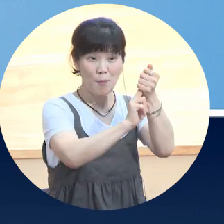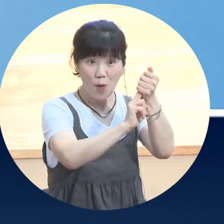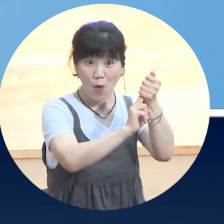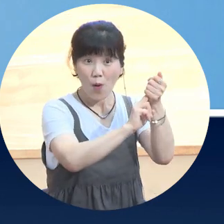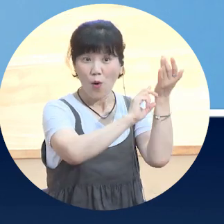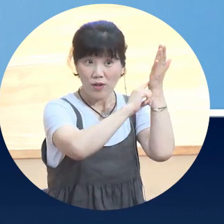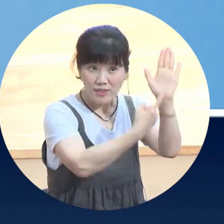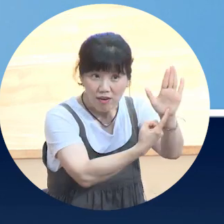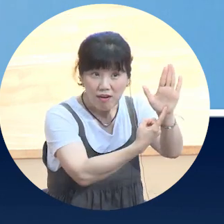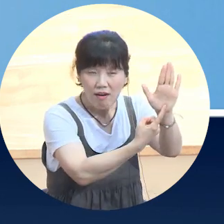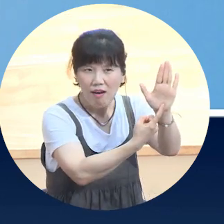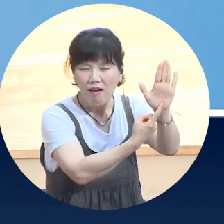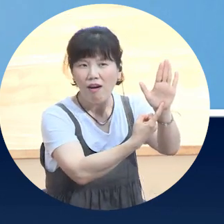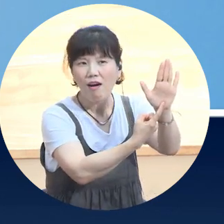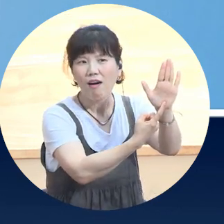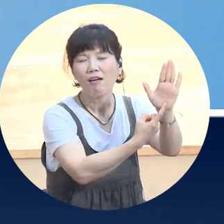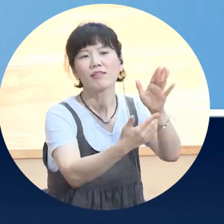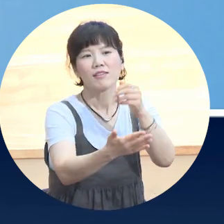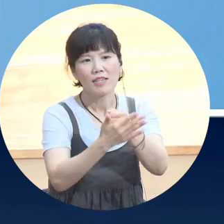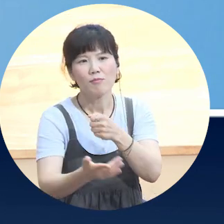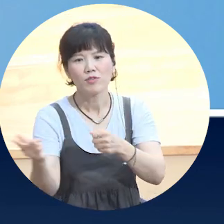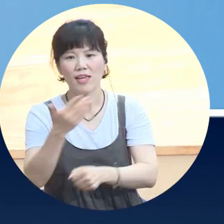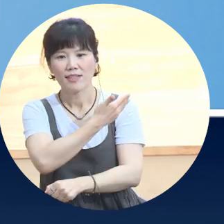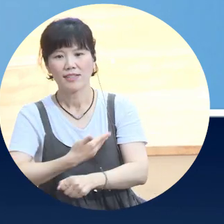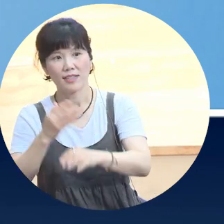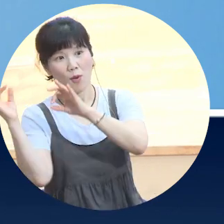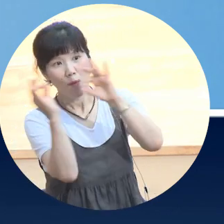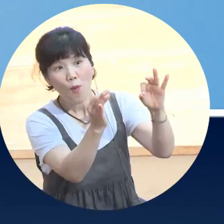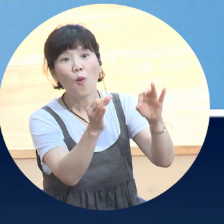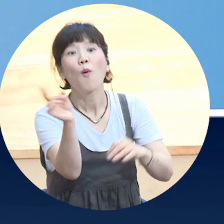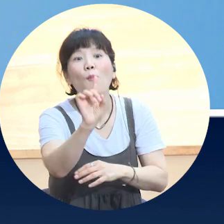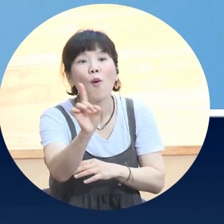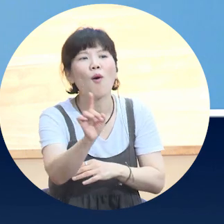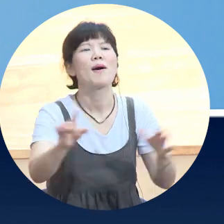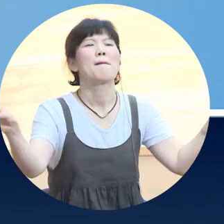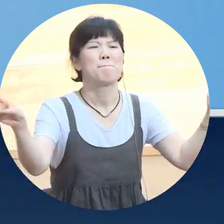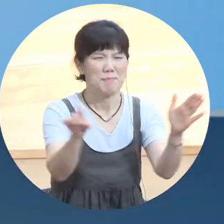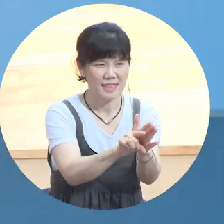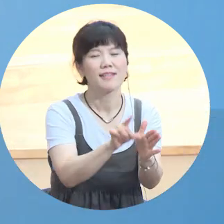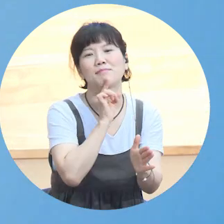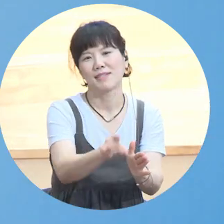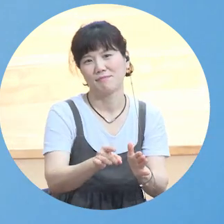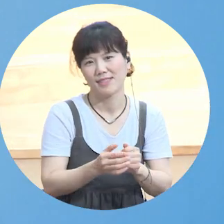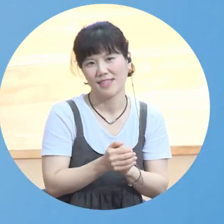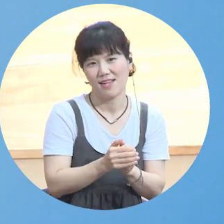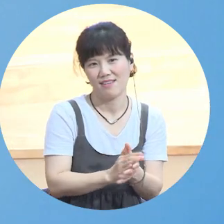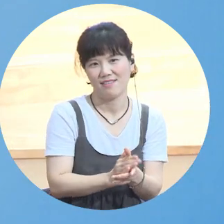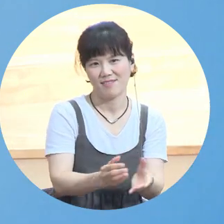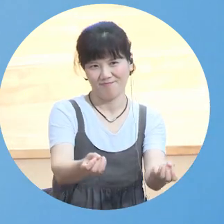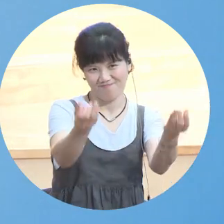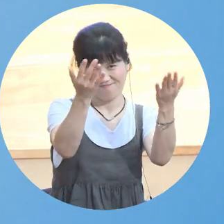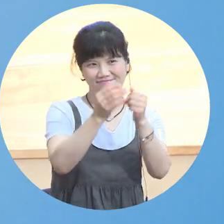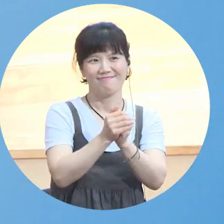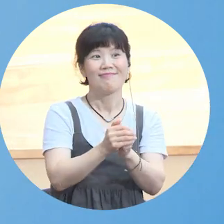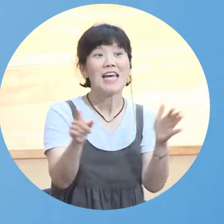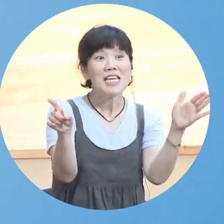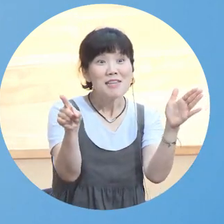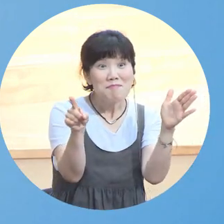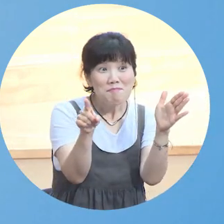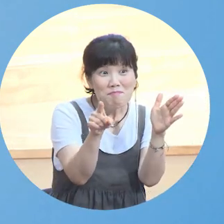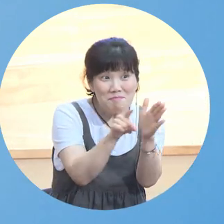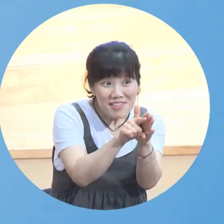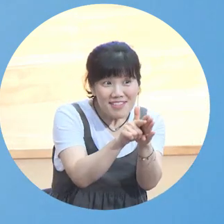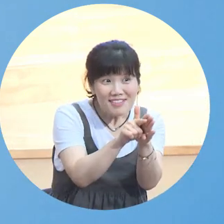사람들이 다 그를 모였다고 해요 믿음이라 할렐루야 믿음을 촉발 시키는 거예요